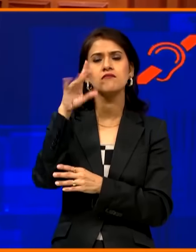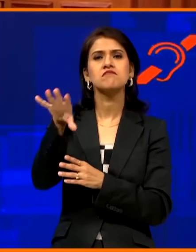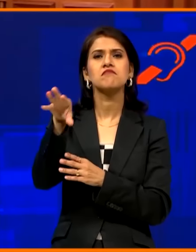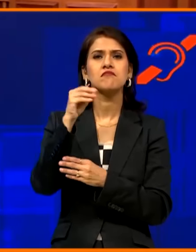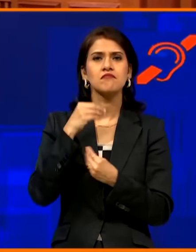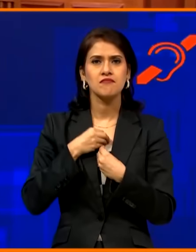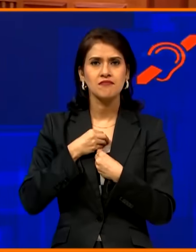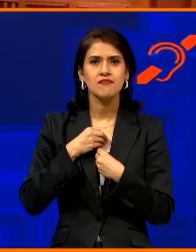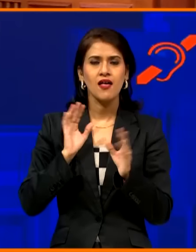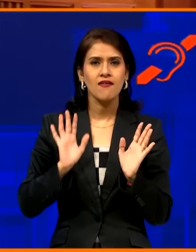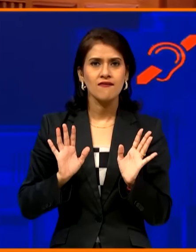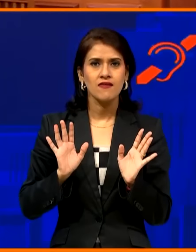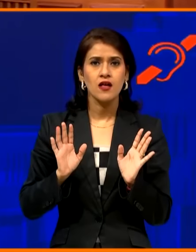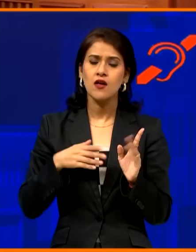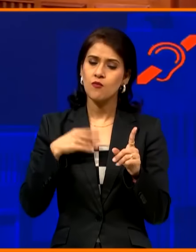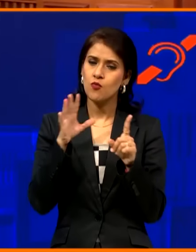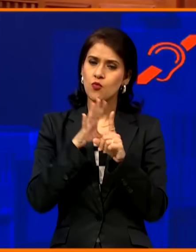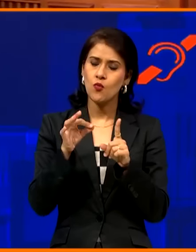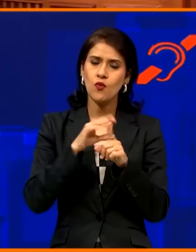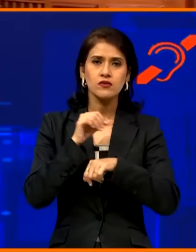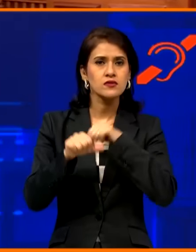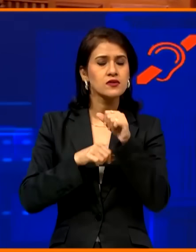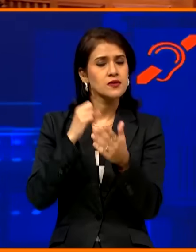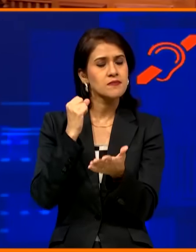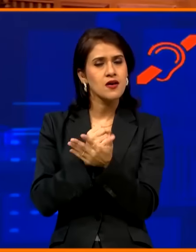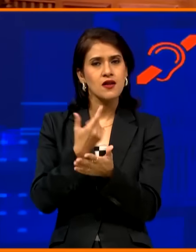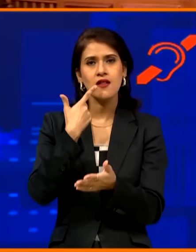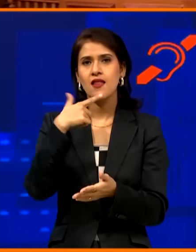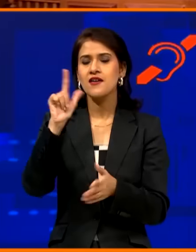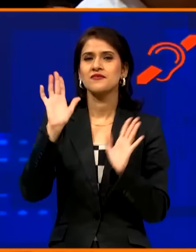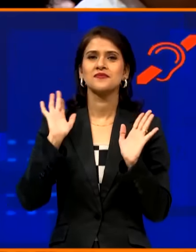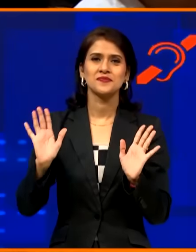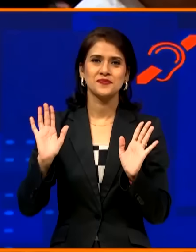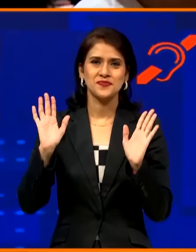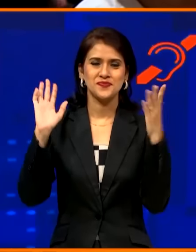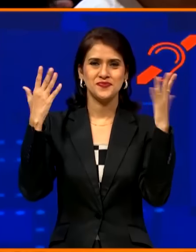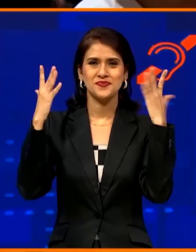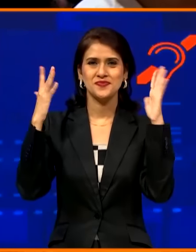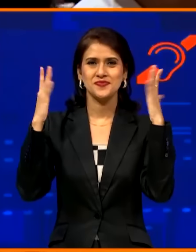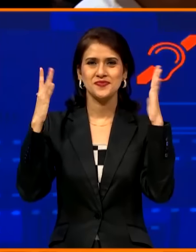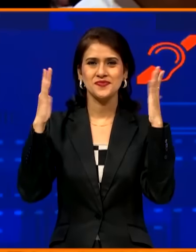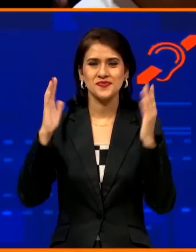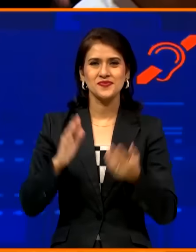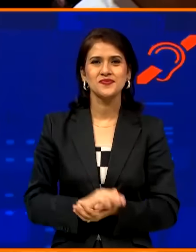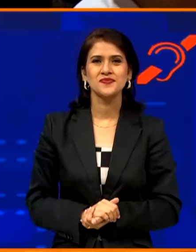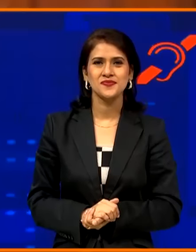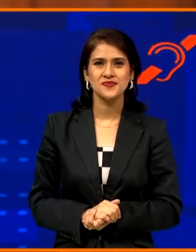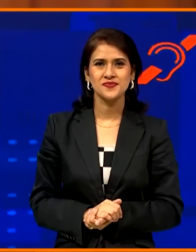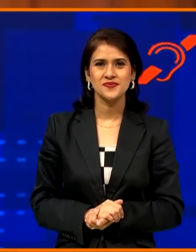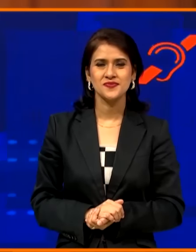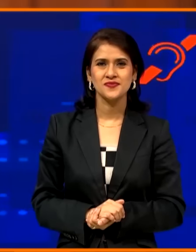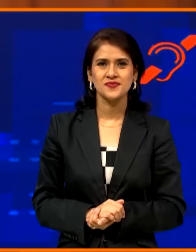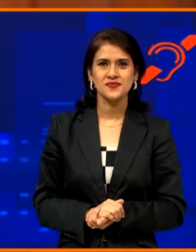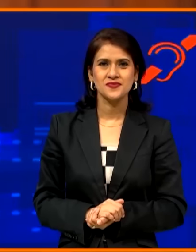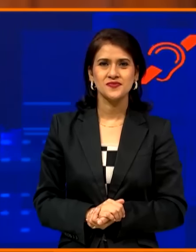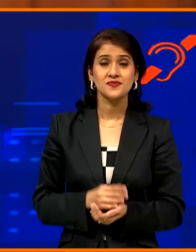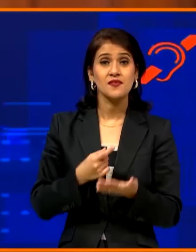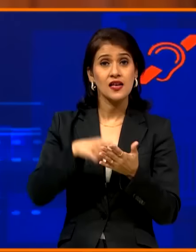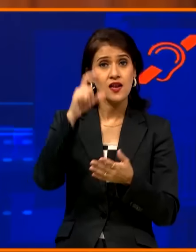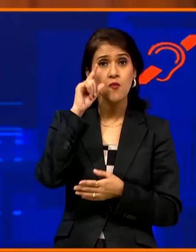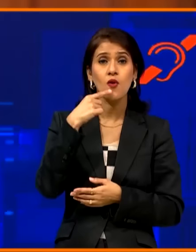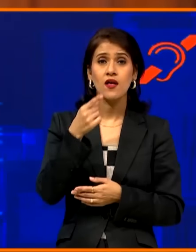करते हैं कर रहे हैं और करते रहेंगे हमेशा तो आप जब प्रधानमंत्री मोदी की